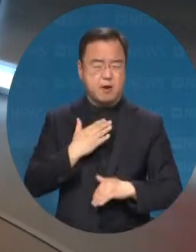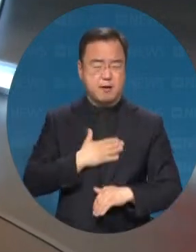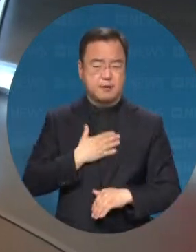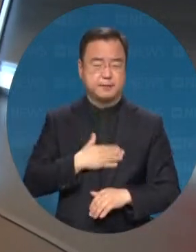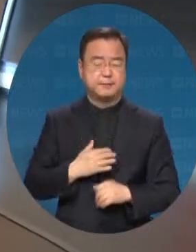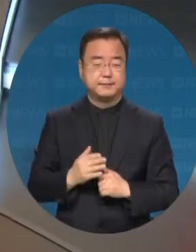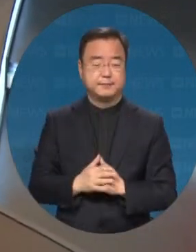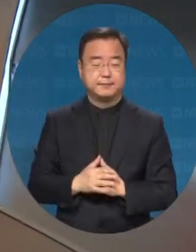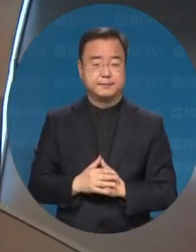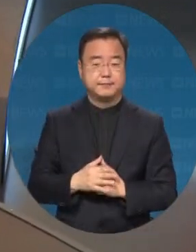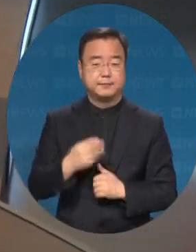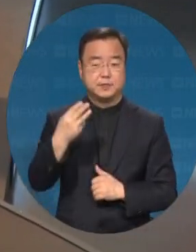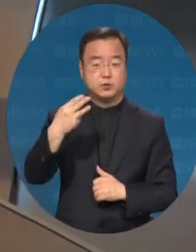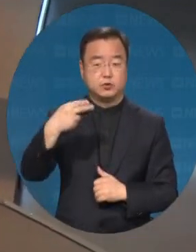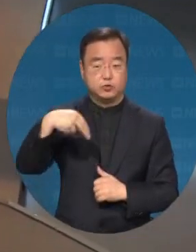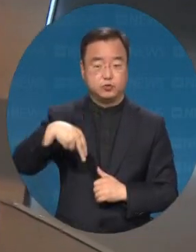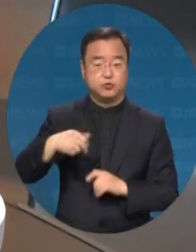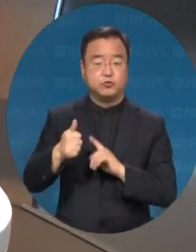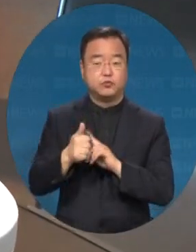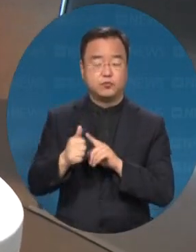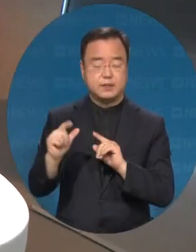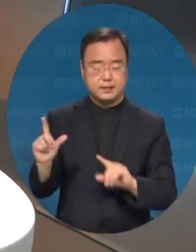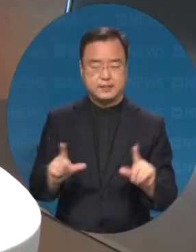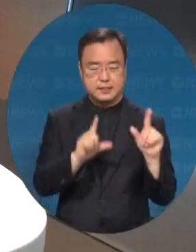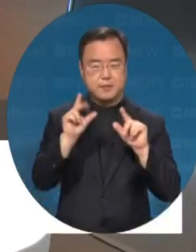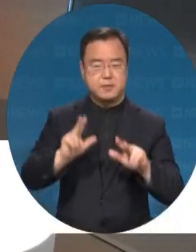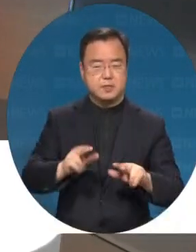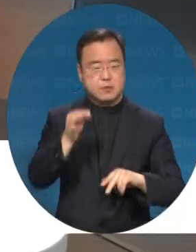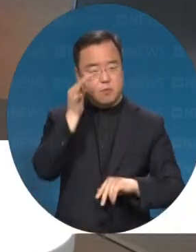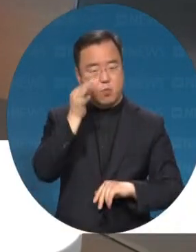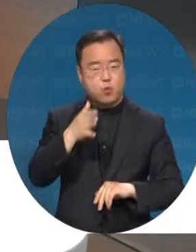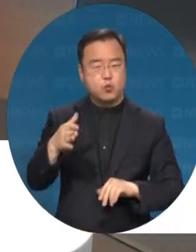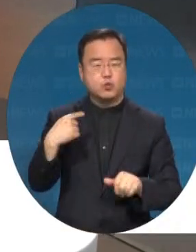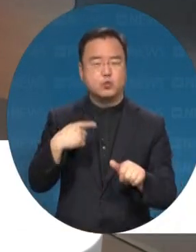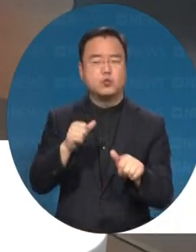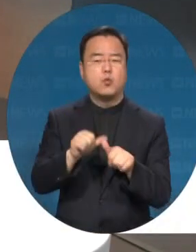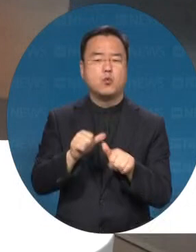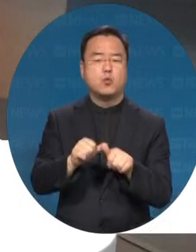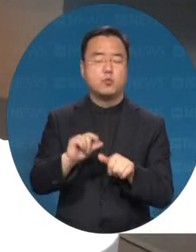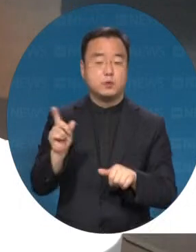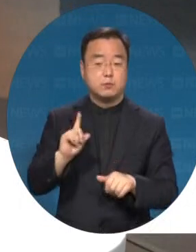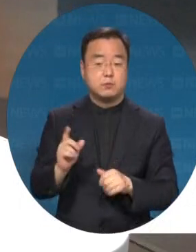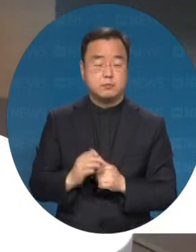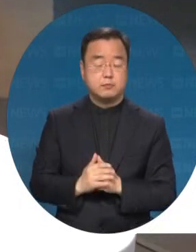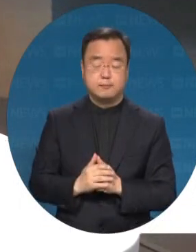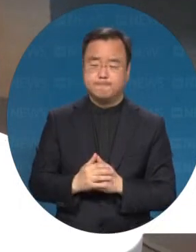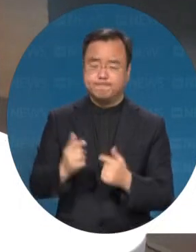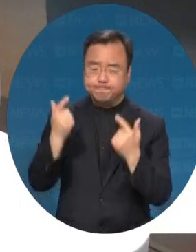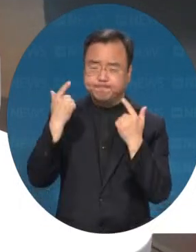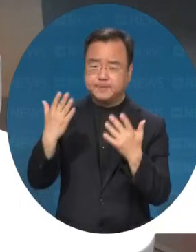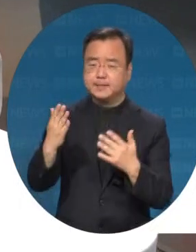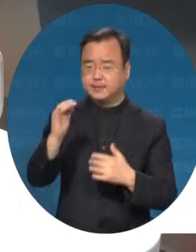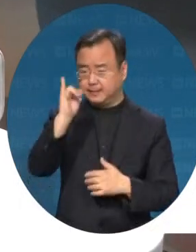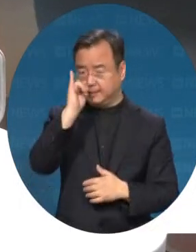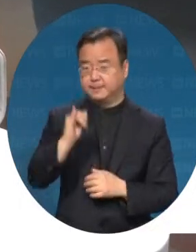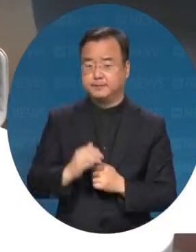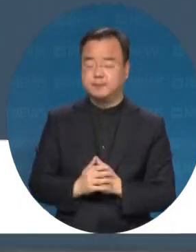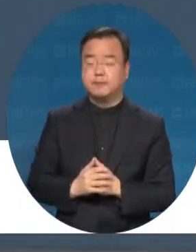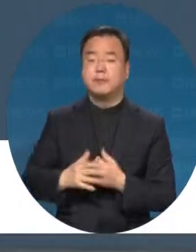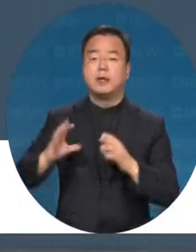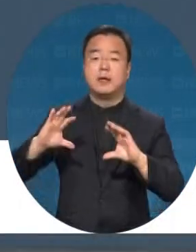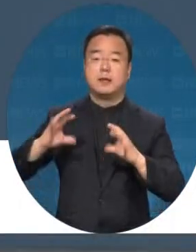그렇다면이 서해 선생의 삶이 우리 사회 지금 줄 수 있는 교훈이 있을까요 분명히 있습니다